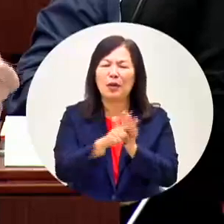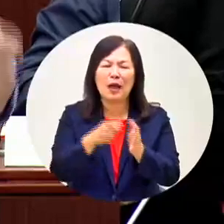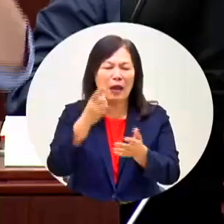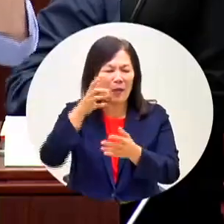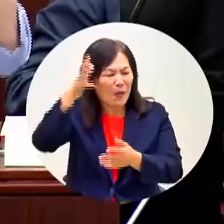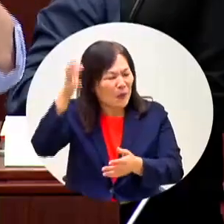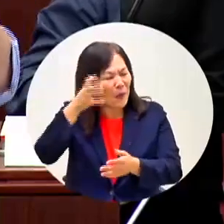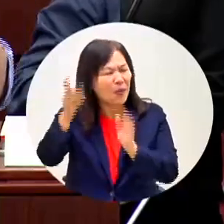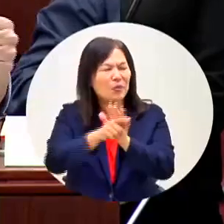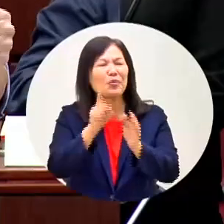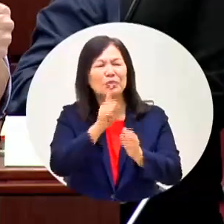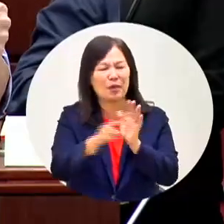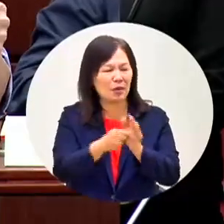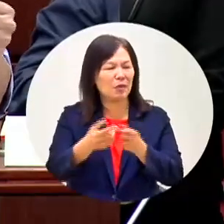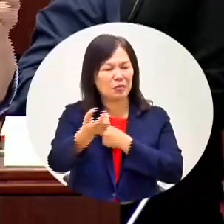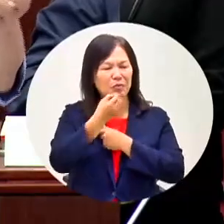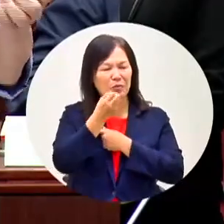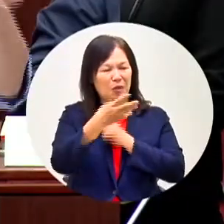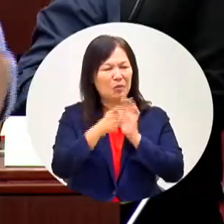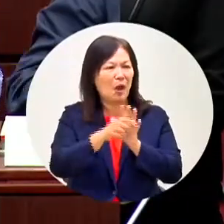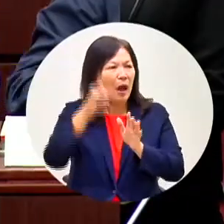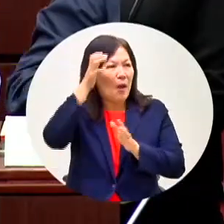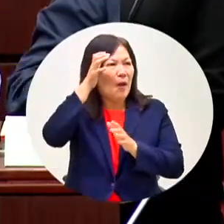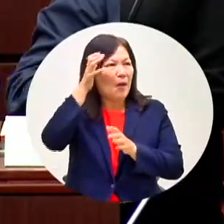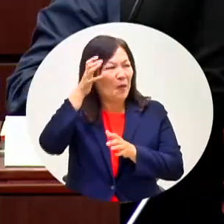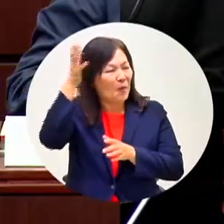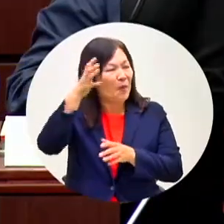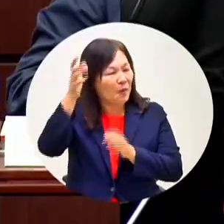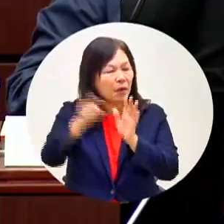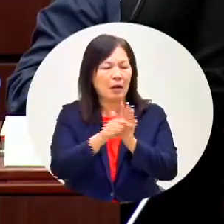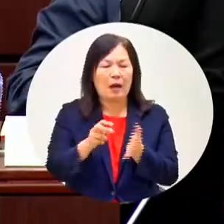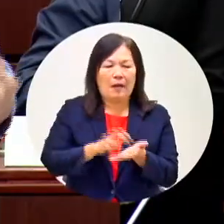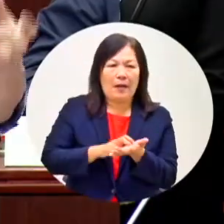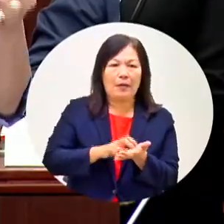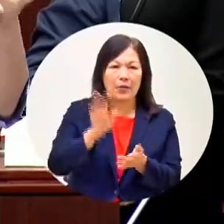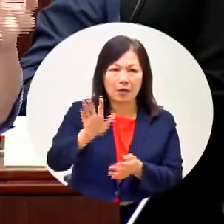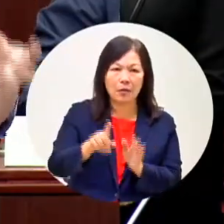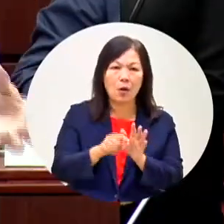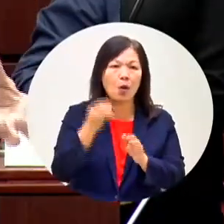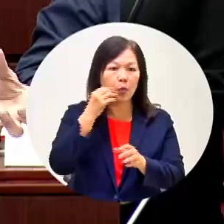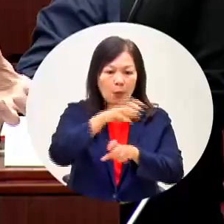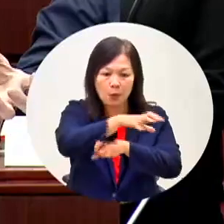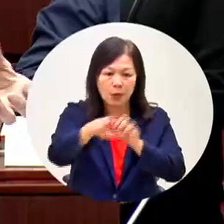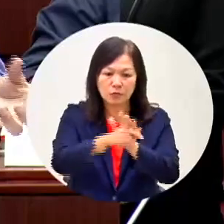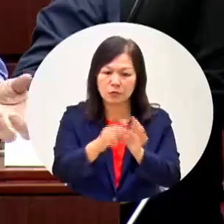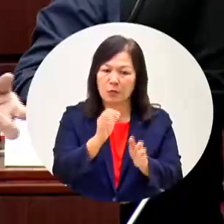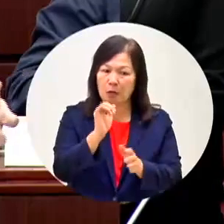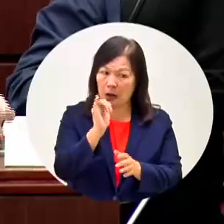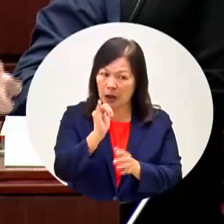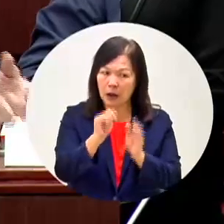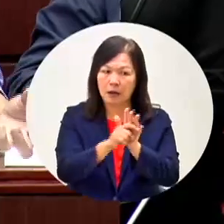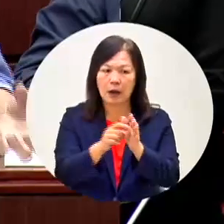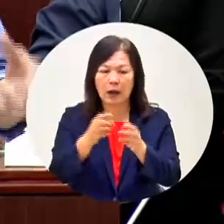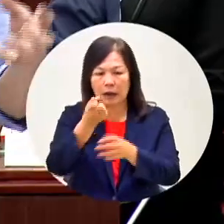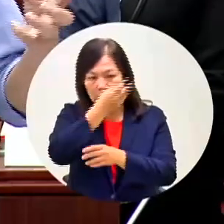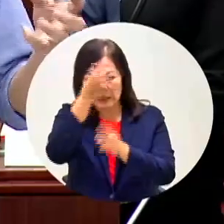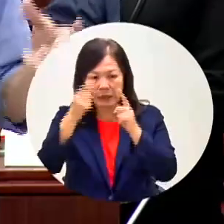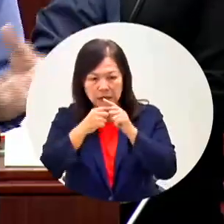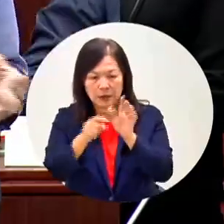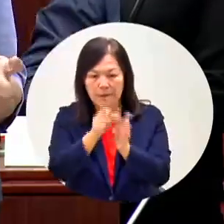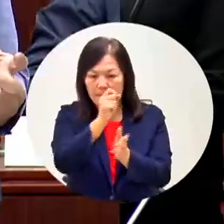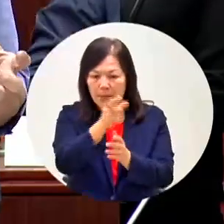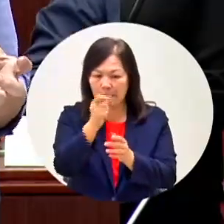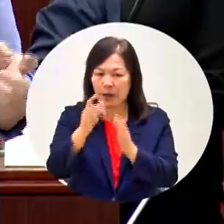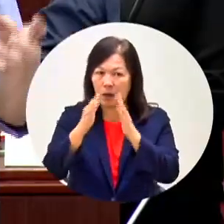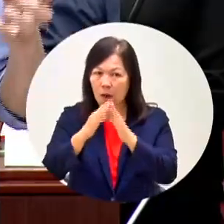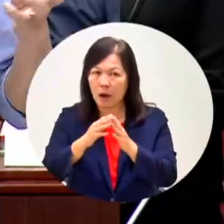害怕。如果空间够，这么多年轻人买不起房子，有没有办法调整一些？你都要讲这些